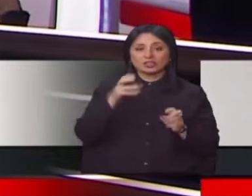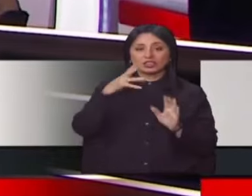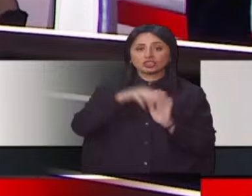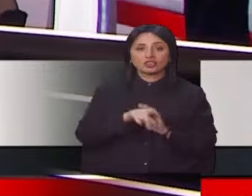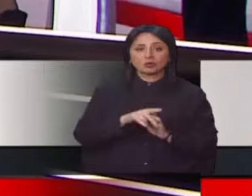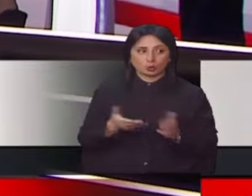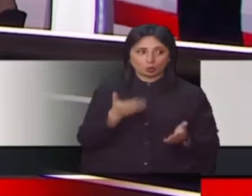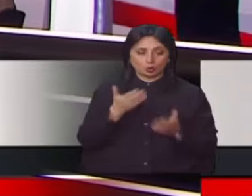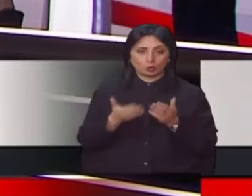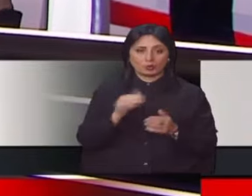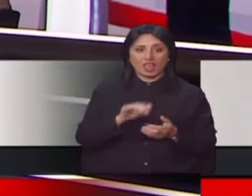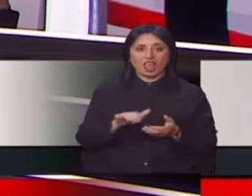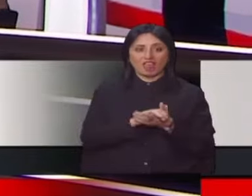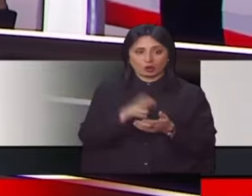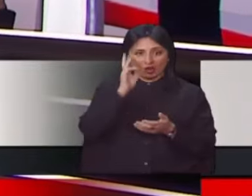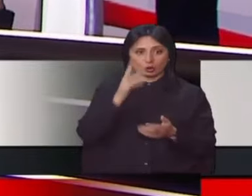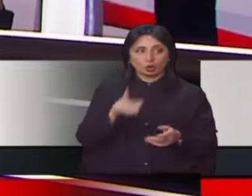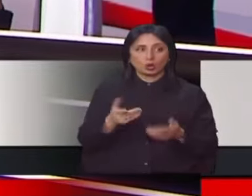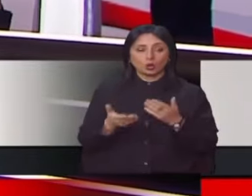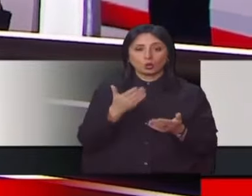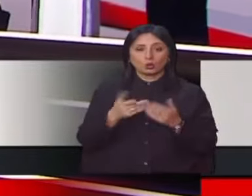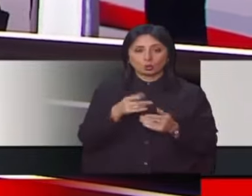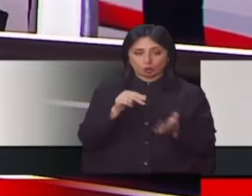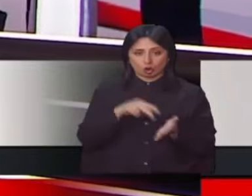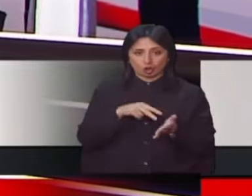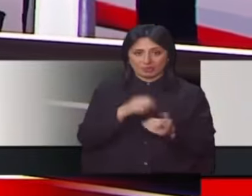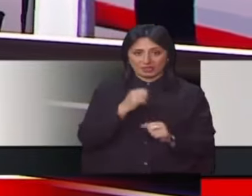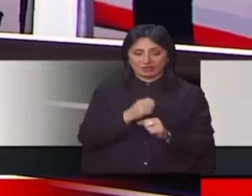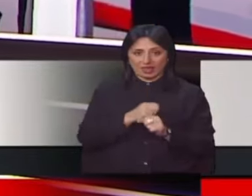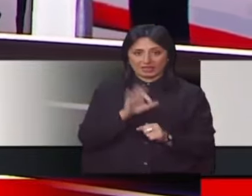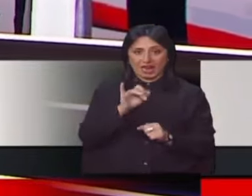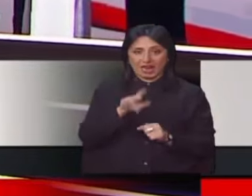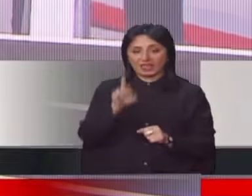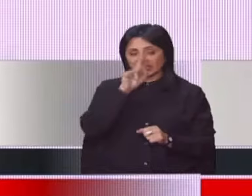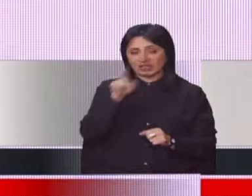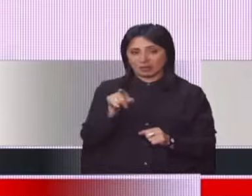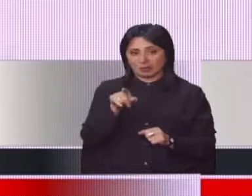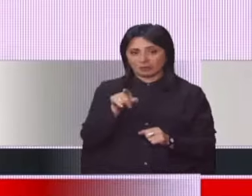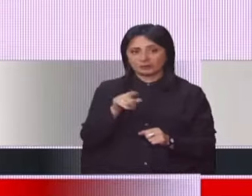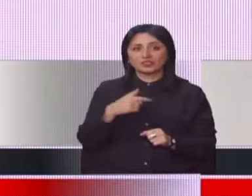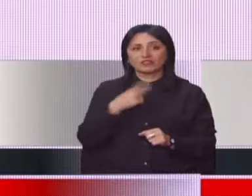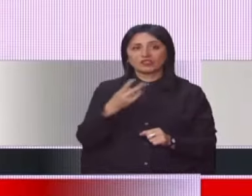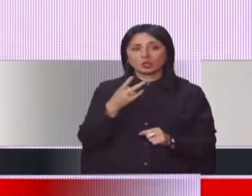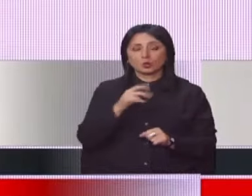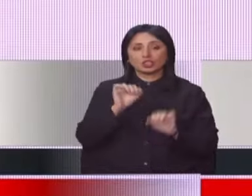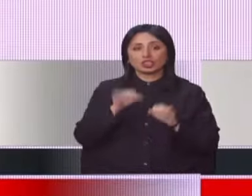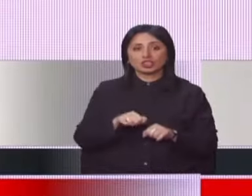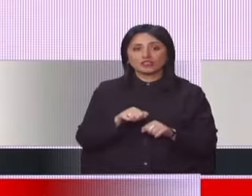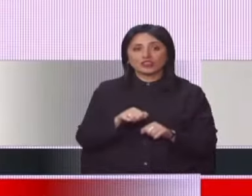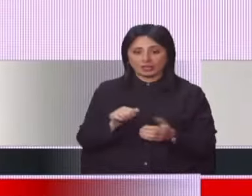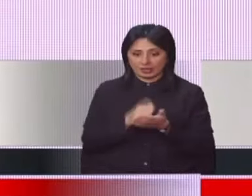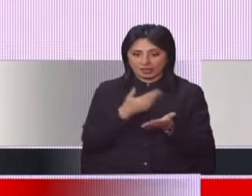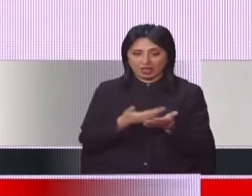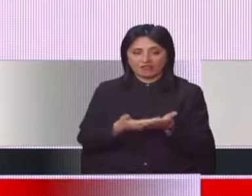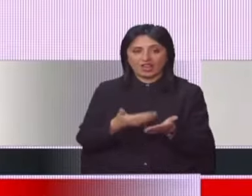რომ შეიძლება თუნდაც ევროკავშირის ელჩი თუ ასეთ შეფასებას აკეთებს ამ ქარტის, ცდება უბრალოდ და ჩვენ უნდა შევძლოთ რომ